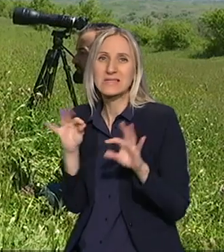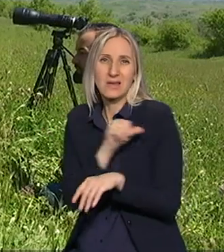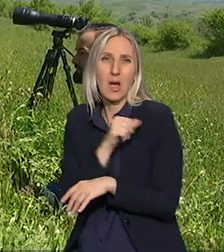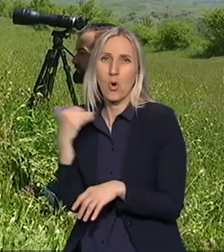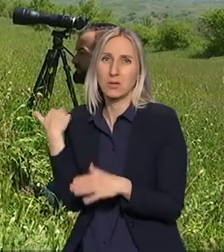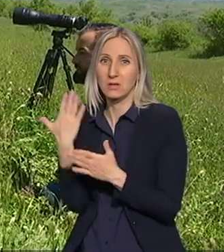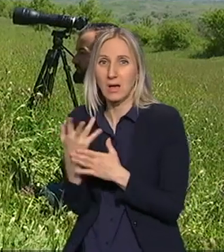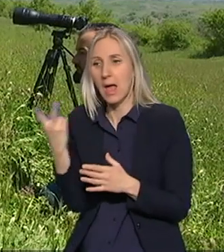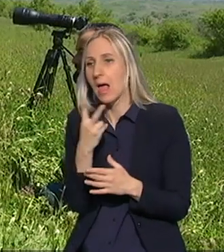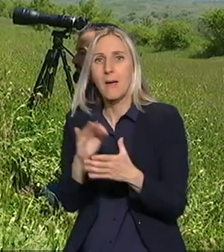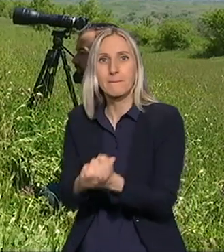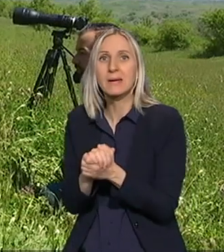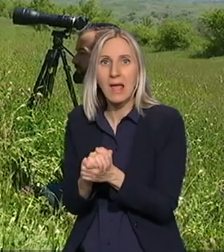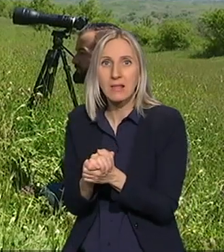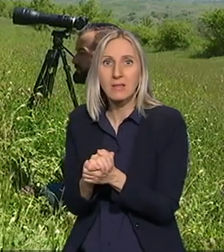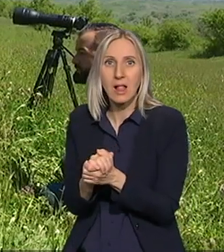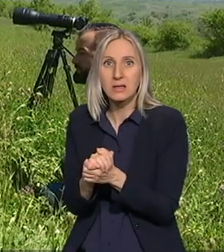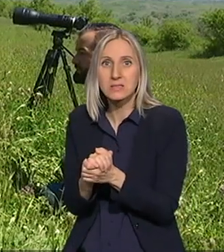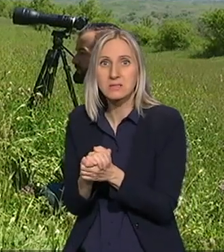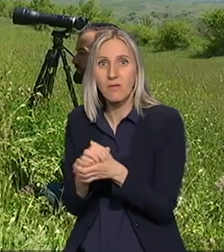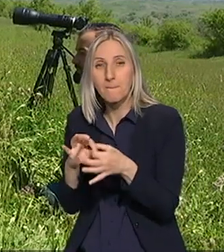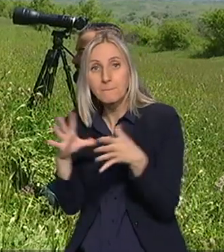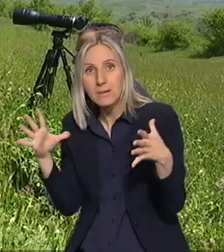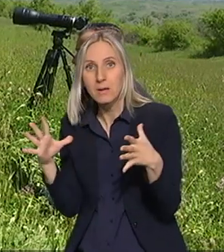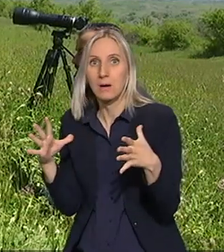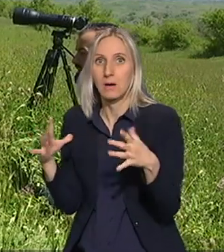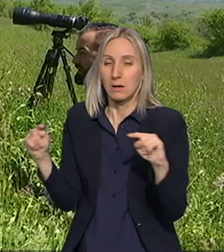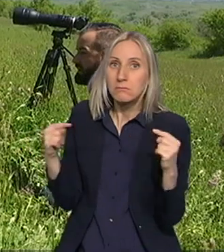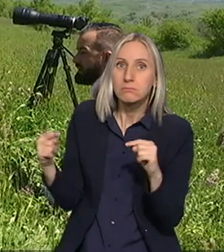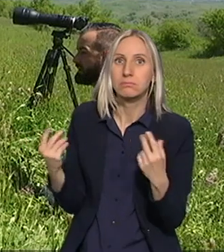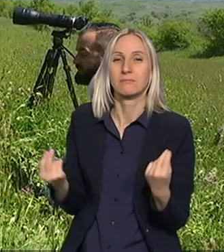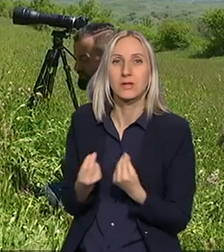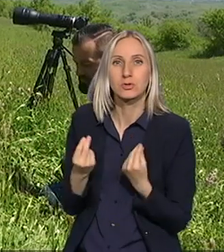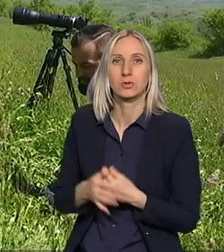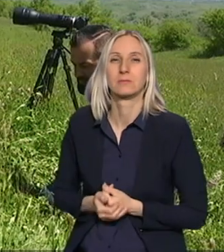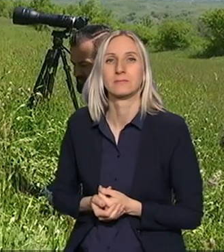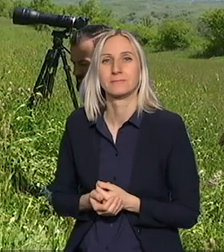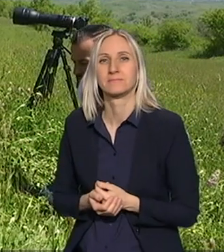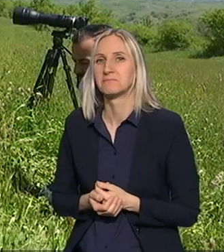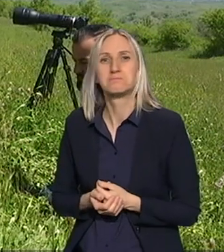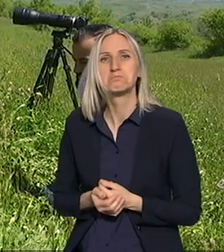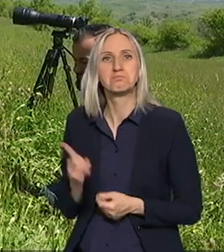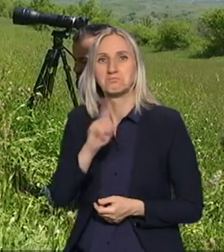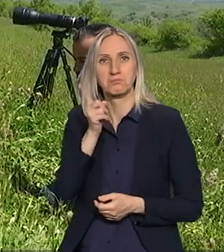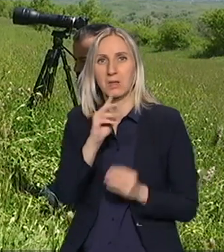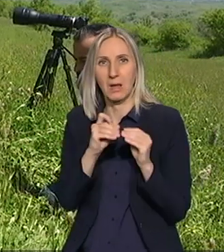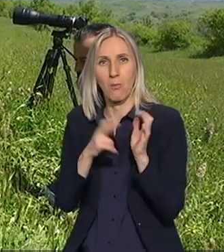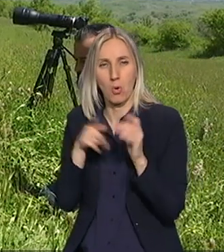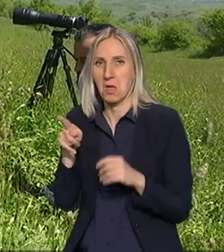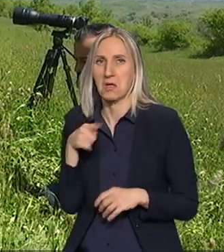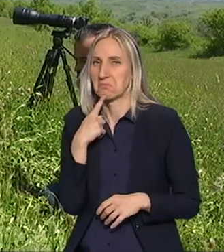prijateljstvo dolazilo u iskušenje? Pa mislim da nije. S vremena na